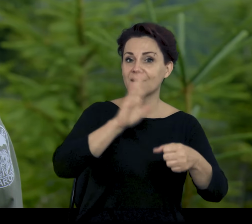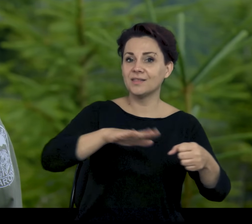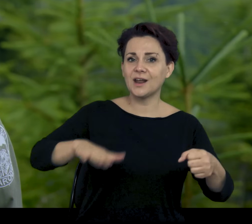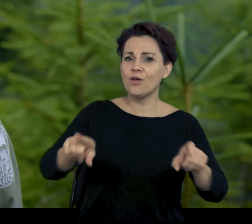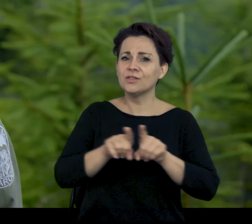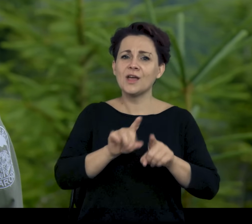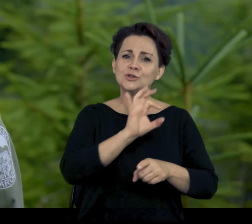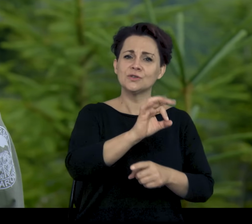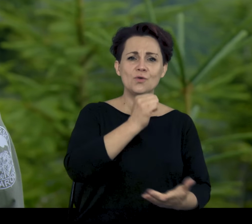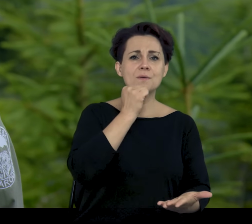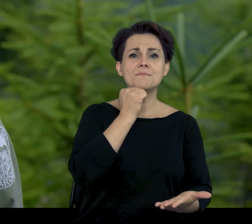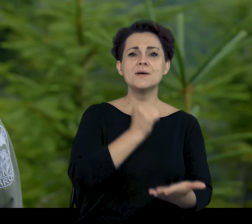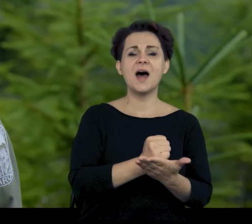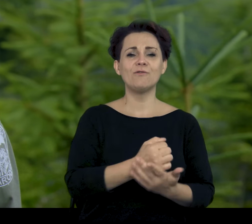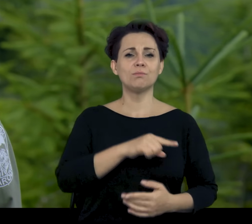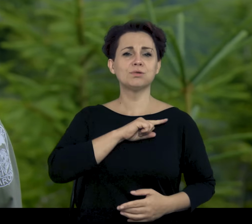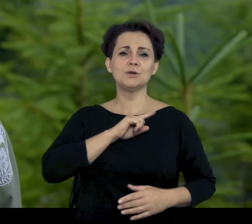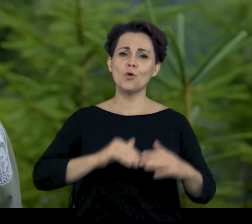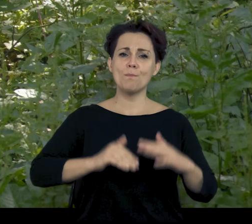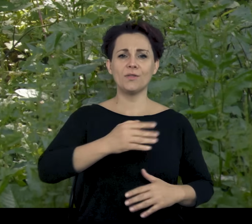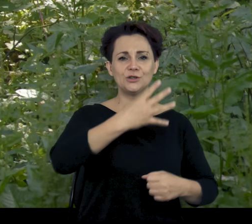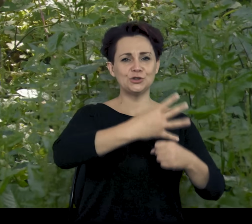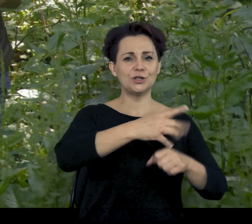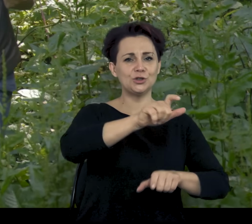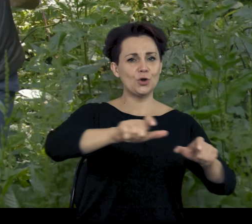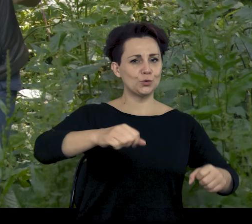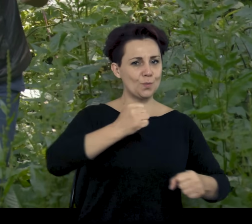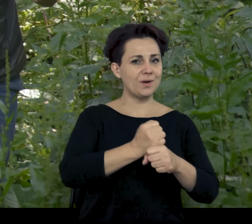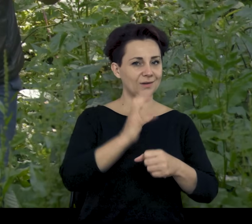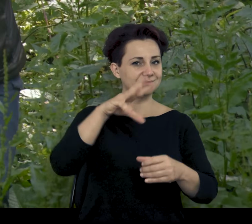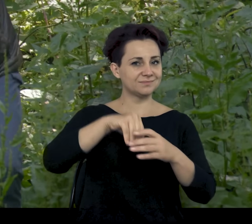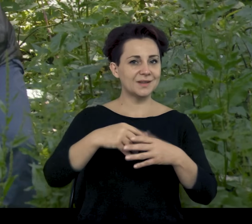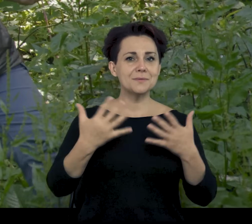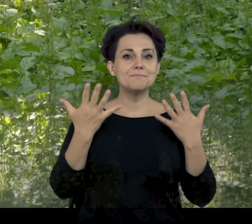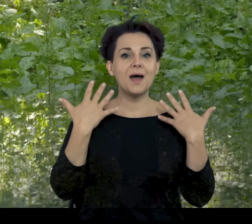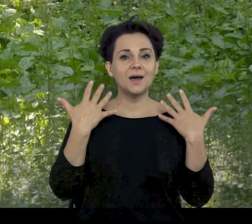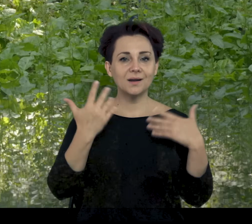praw natury na terenie Babiej Góry stoi ponad 40 pracowników parku.